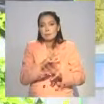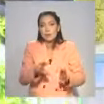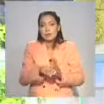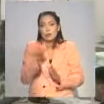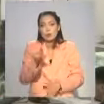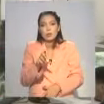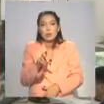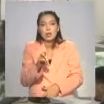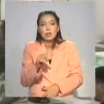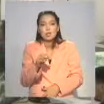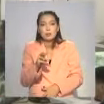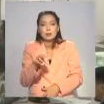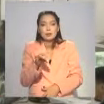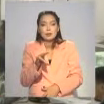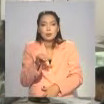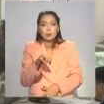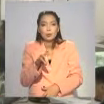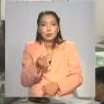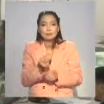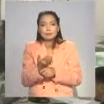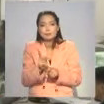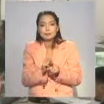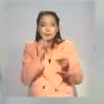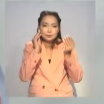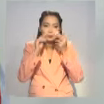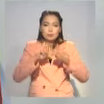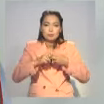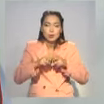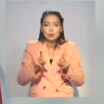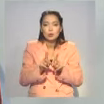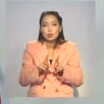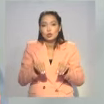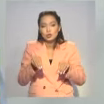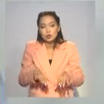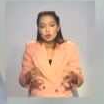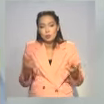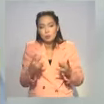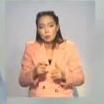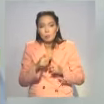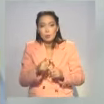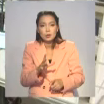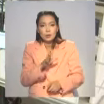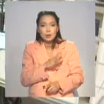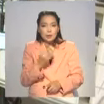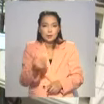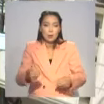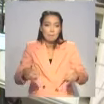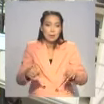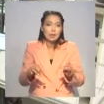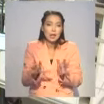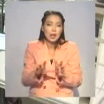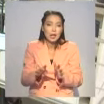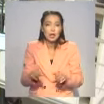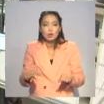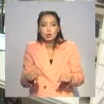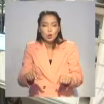Нәжімеддинұлы. Біршама сын пікірлер айтып, проблемаларды жүйелі шешу бойынша ұсыныстар айтты. Әсіресе мопедтер мен электроскутерлерінің